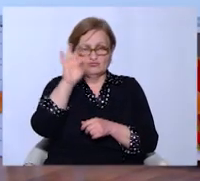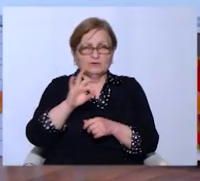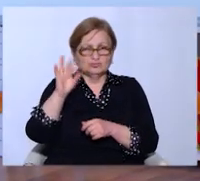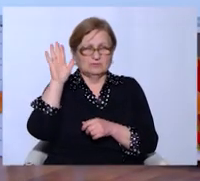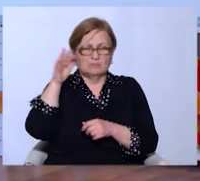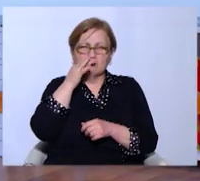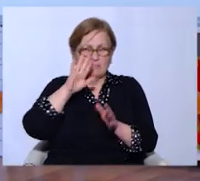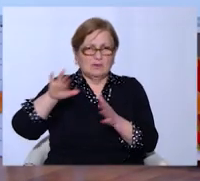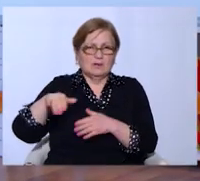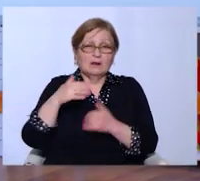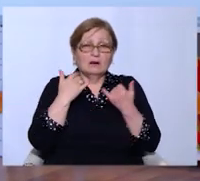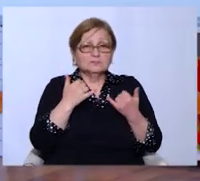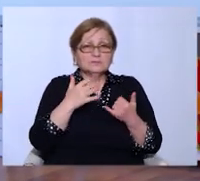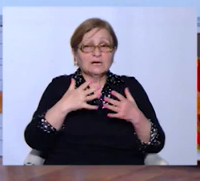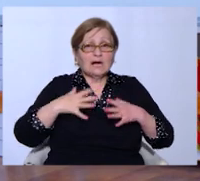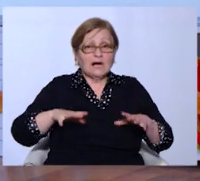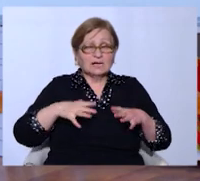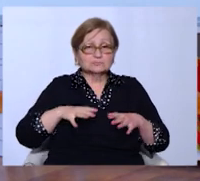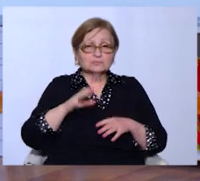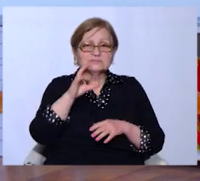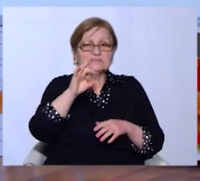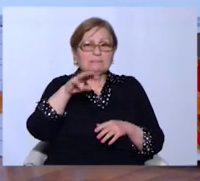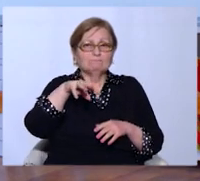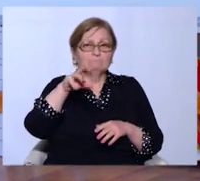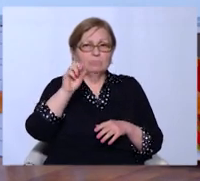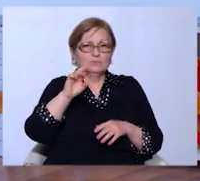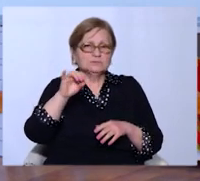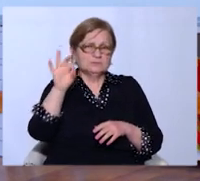თემა. დღეს მოდით ქართულ სიმბოლისტებზე ვისაუბროთ.